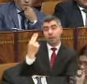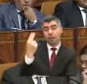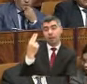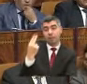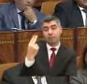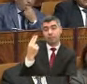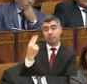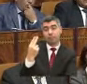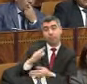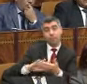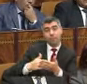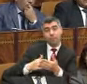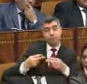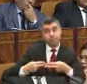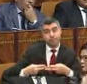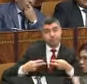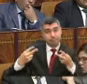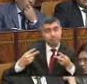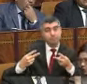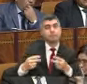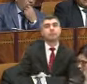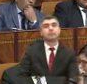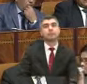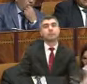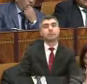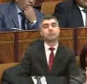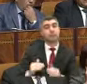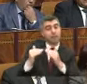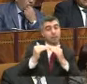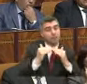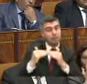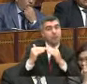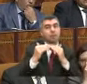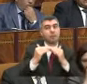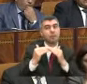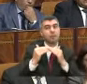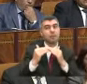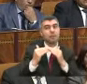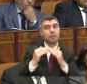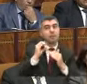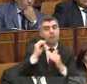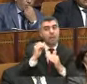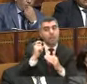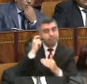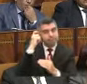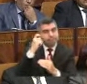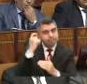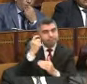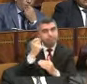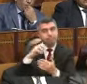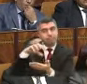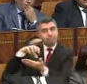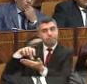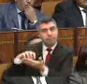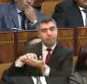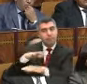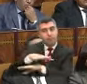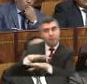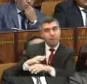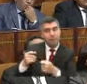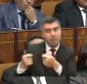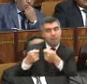العرض الجامعي لابد ما يكون يلائم تخصصات ديال كل جهة على حدة، وبأن أيضا التنزيل الجهوي